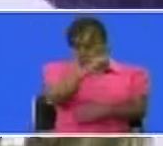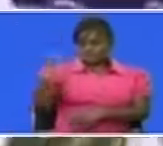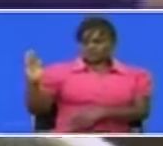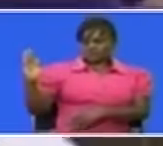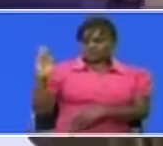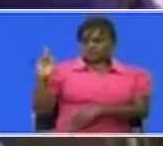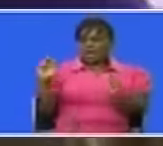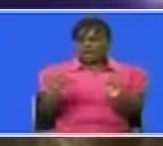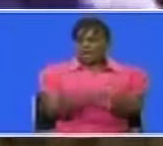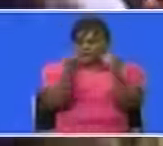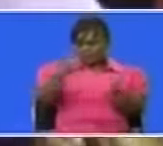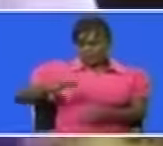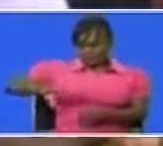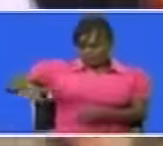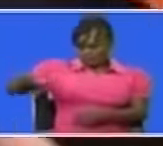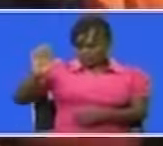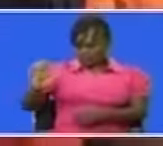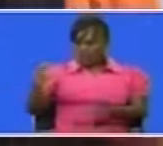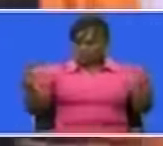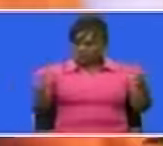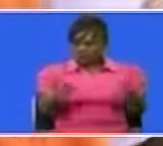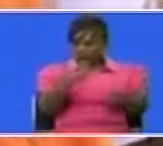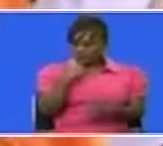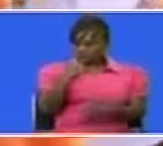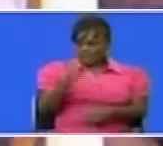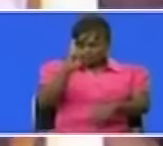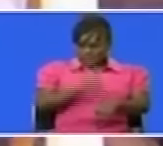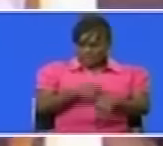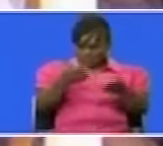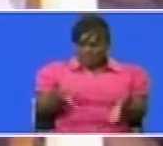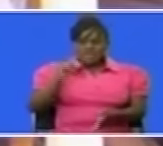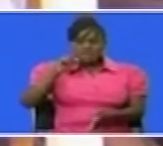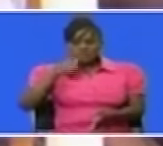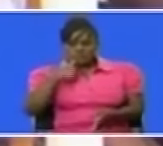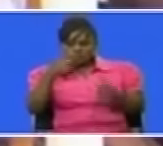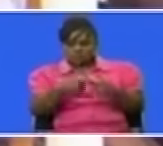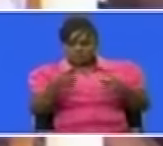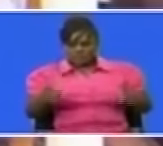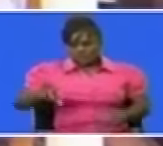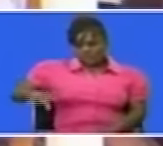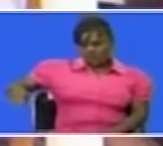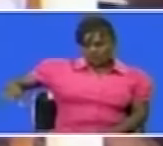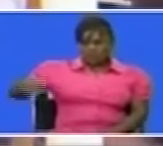ambazo zinashuhudiwa katika kaunti hiyo, wakazi wanasema kuwa huu ndio mwamko mpya wa kaunti.